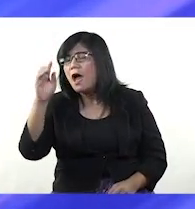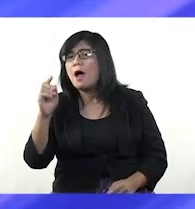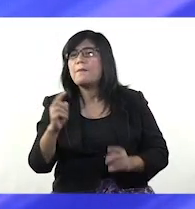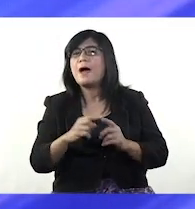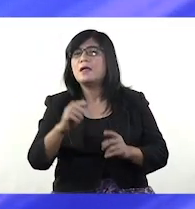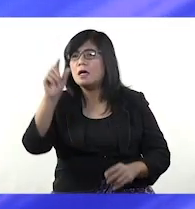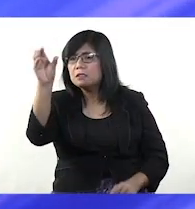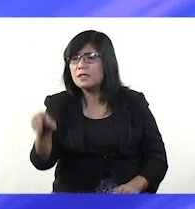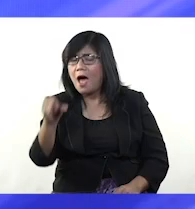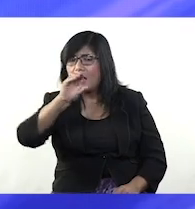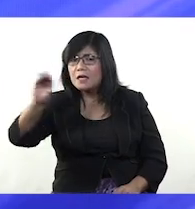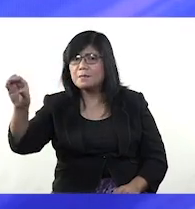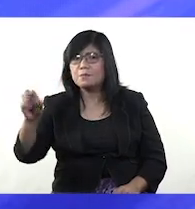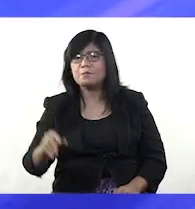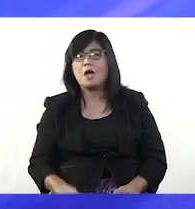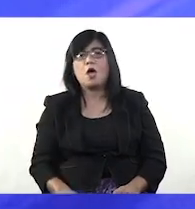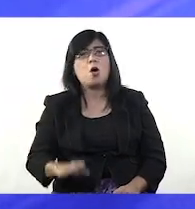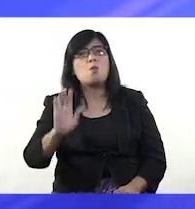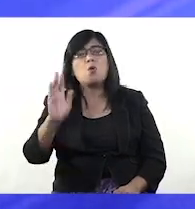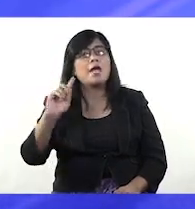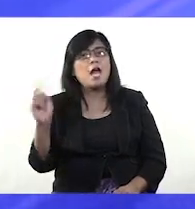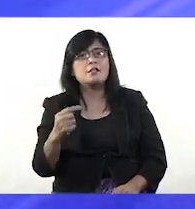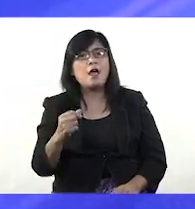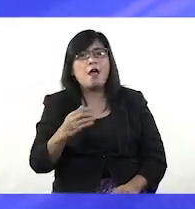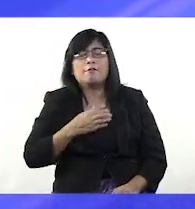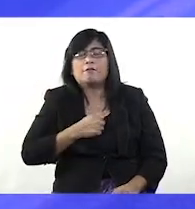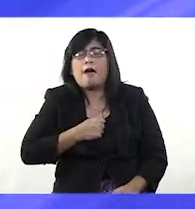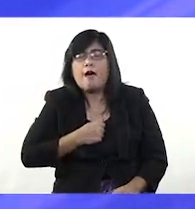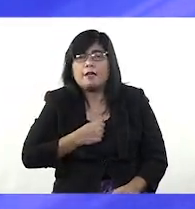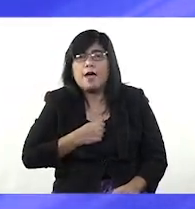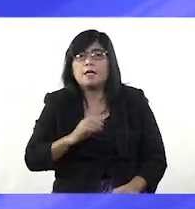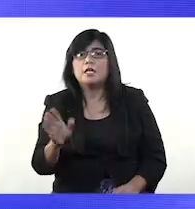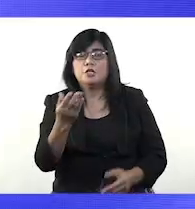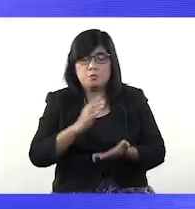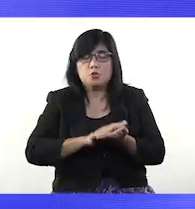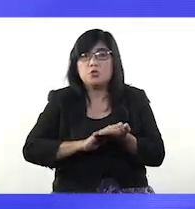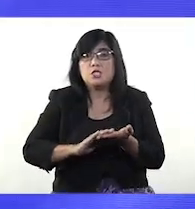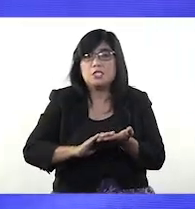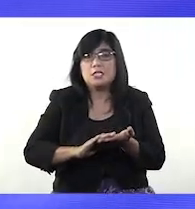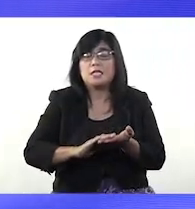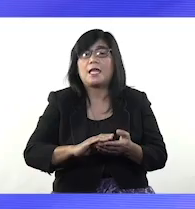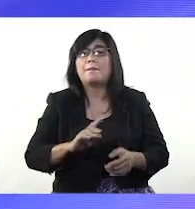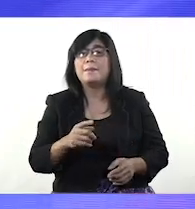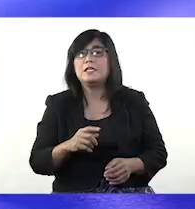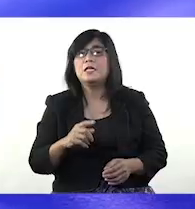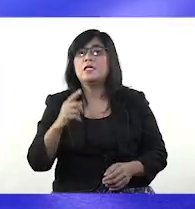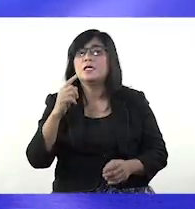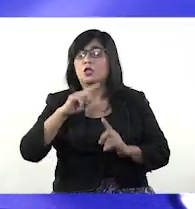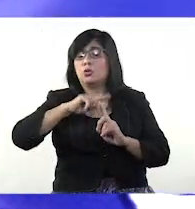di akhir zaman bukan sekedar mempertahankan kehidupan Suci tapi salah satu tugas penting gereja